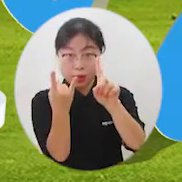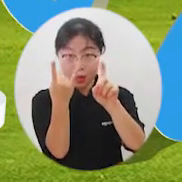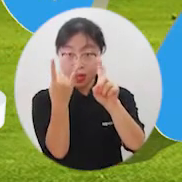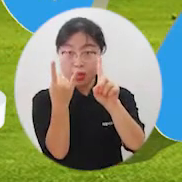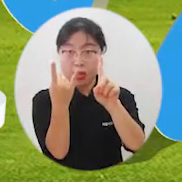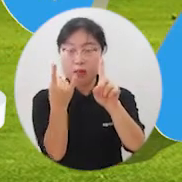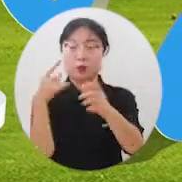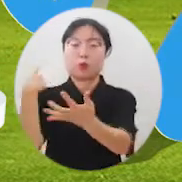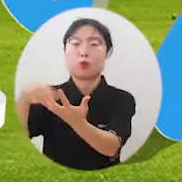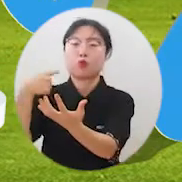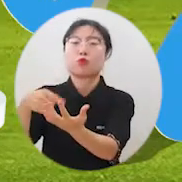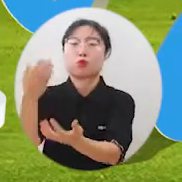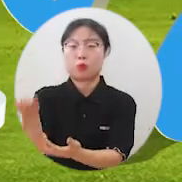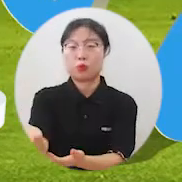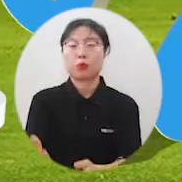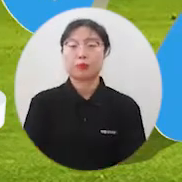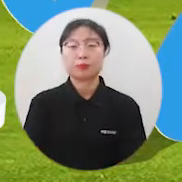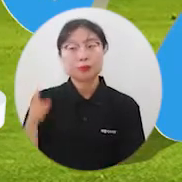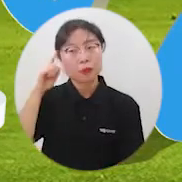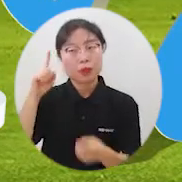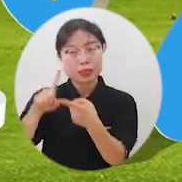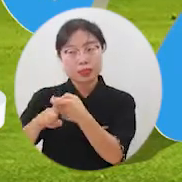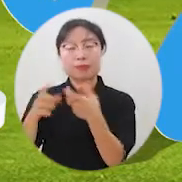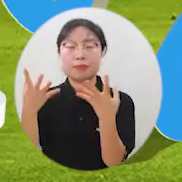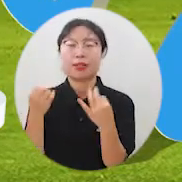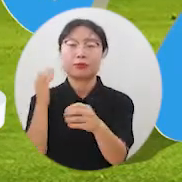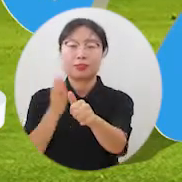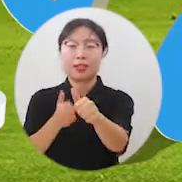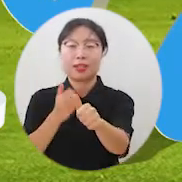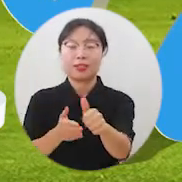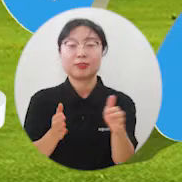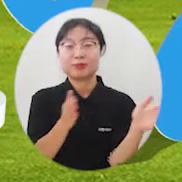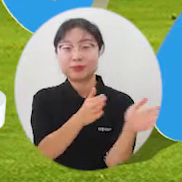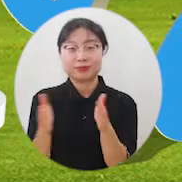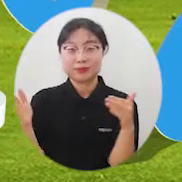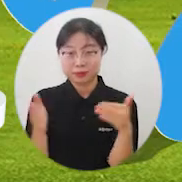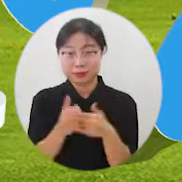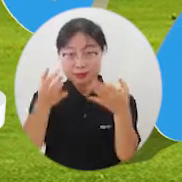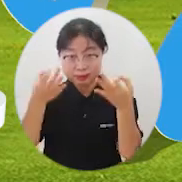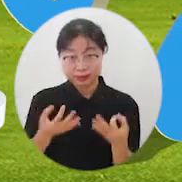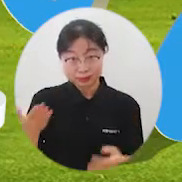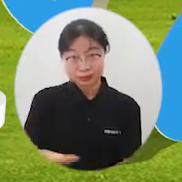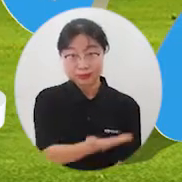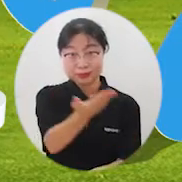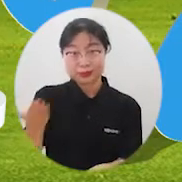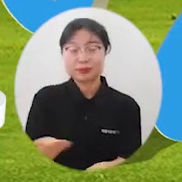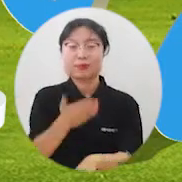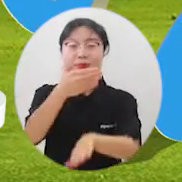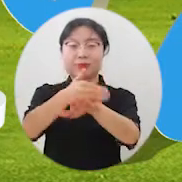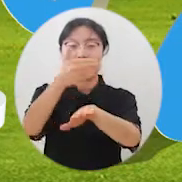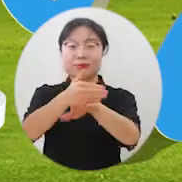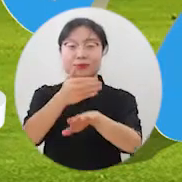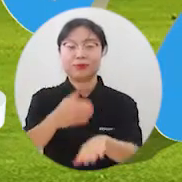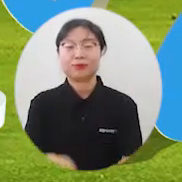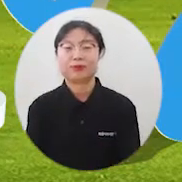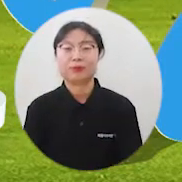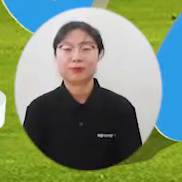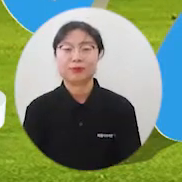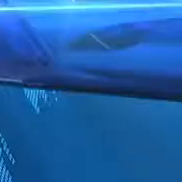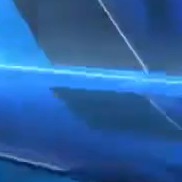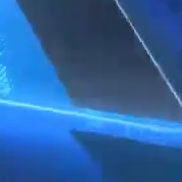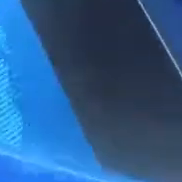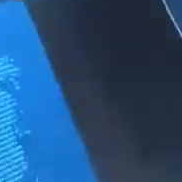있는 청소년들의 많은 참여를 바랍니다. 준비한 소식은 여기까지입니다. 시청해주신 여러분 고맙습니다.